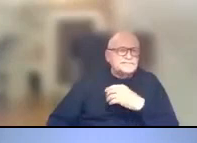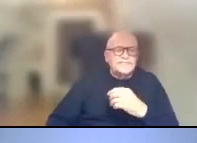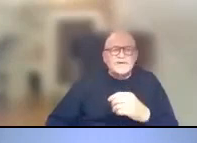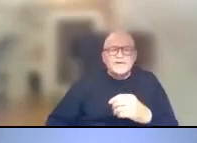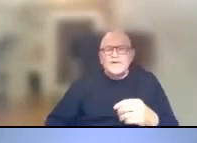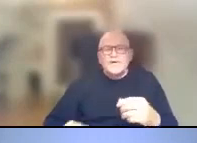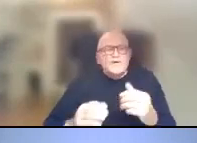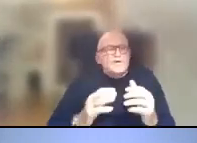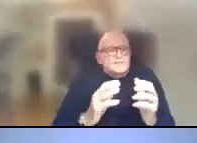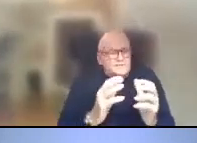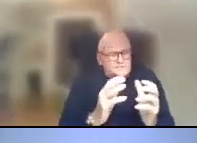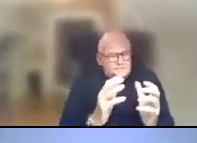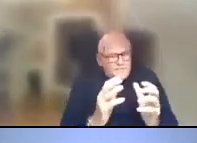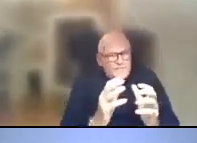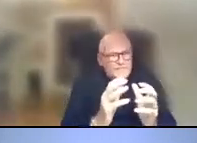Täter.